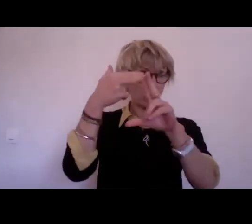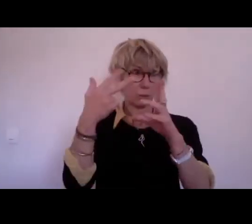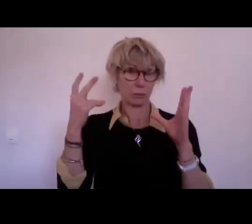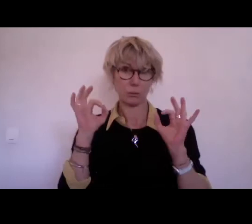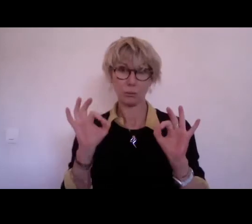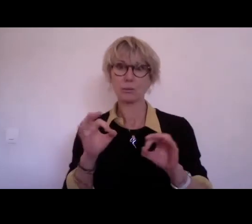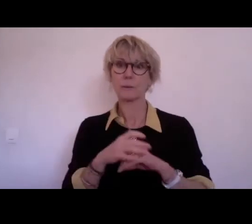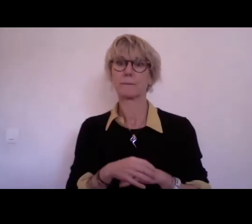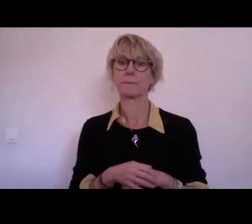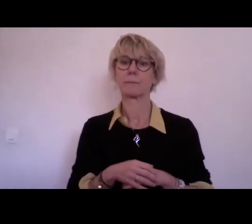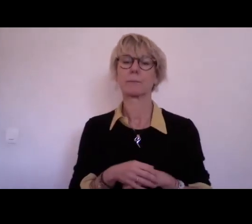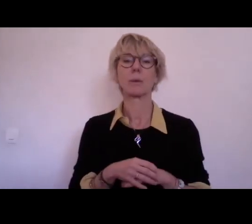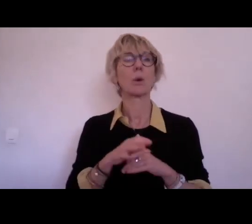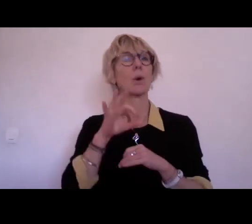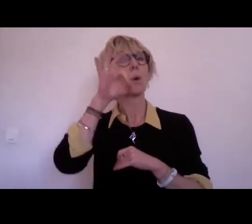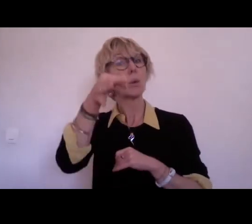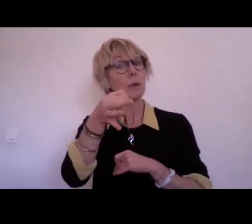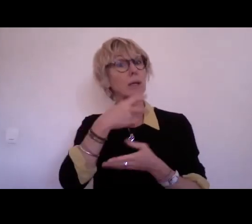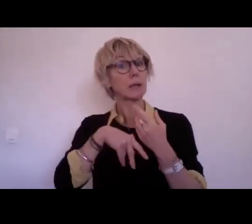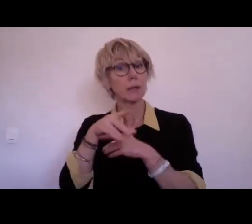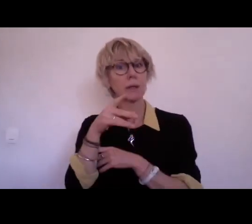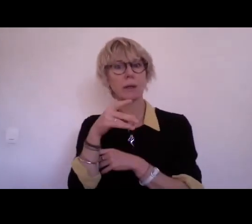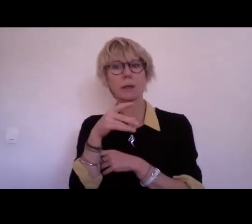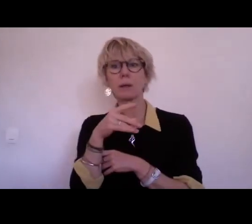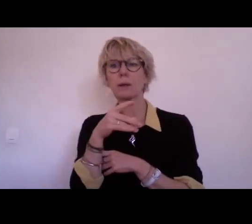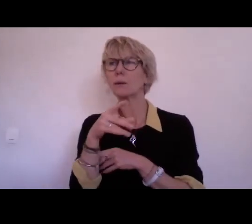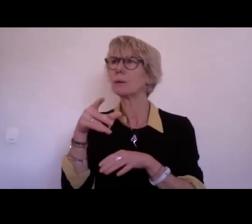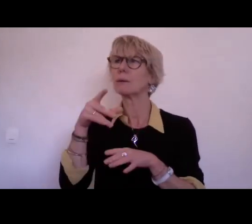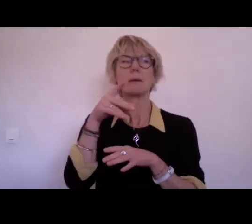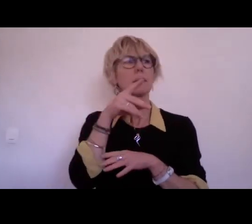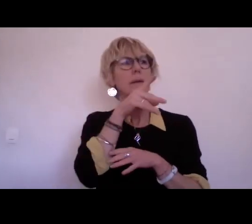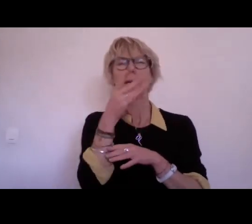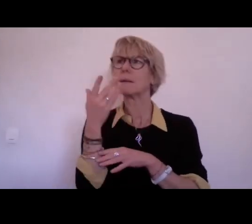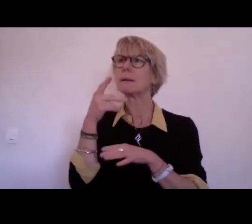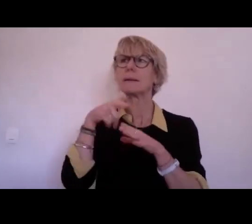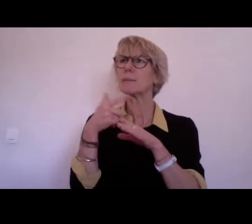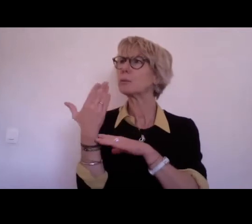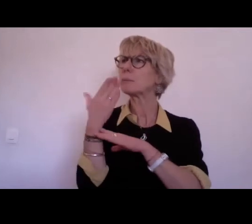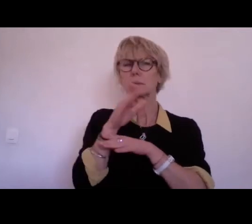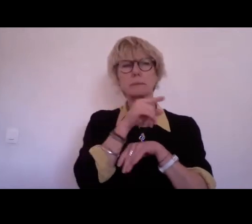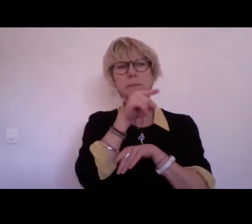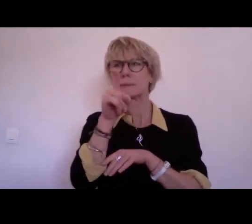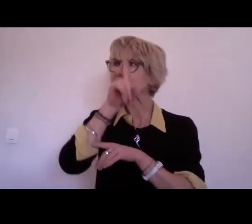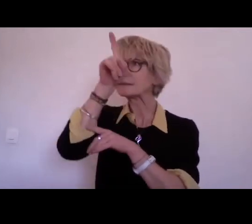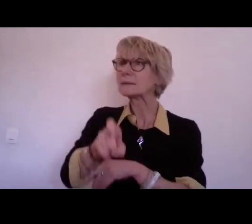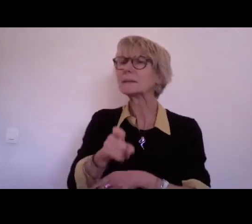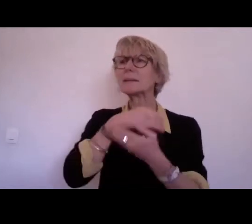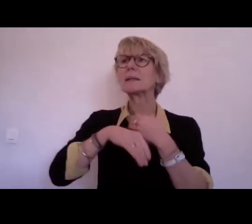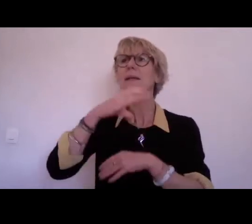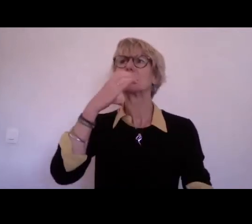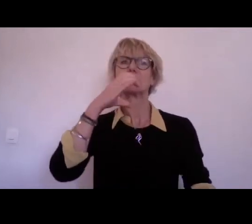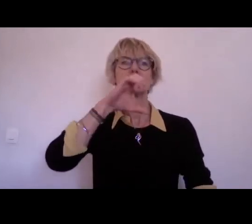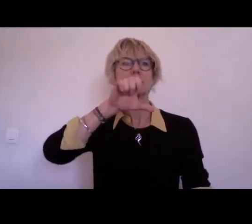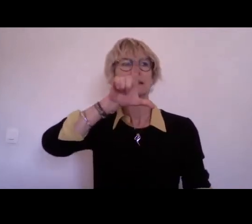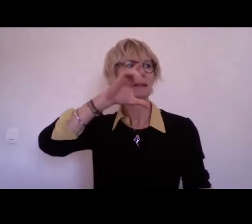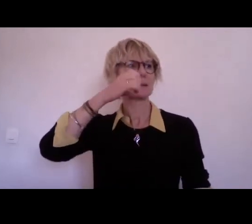Alors, tout à fait. Il y a eu en début de présentation une question de Cécile Bénard à propos du